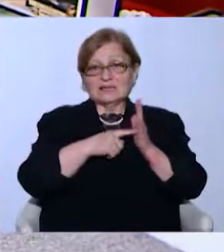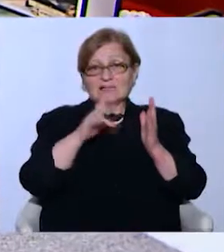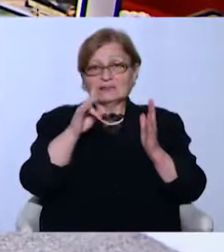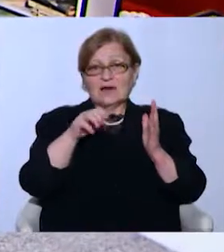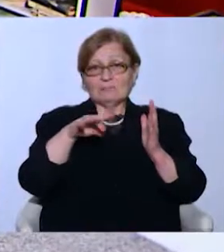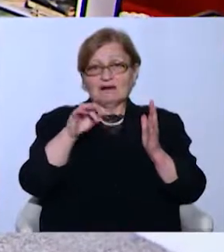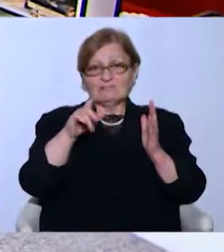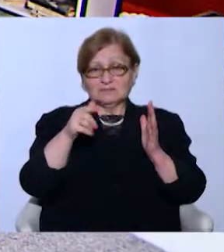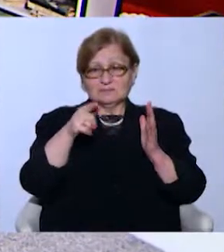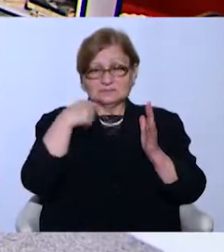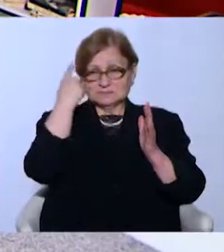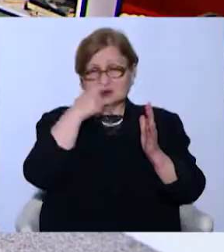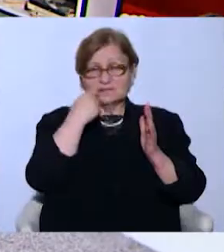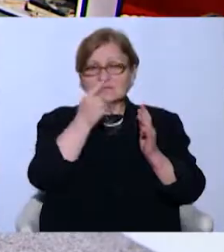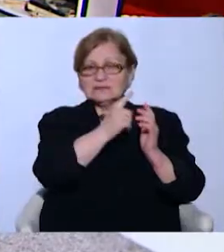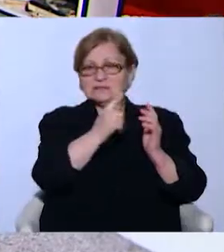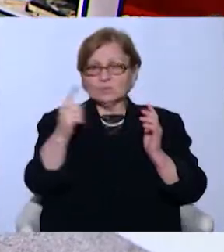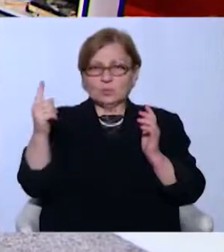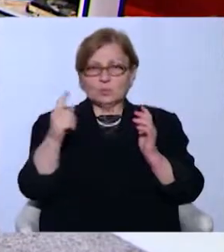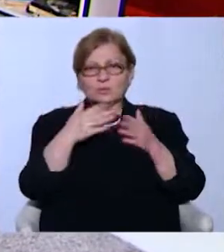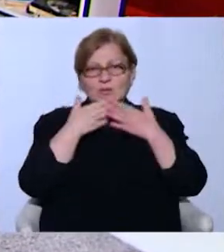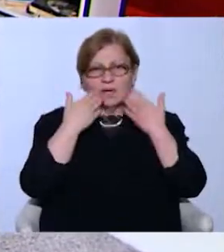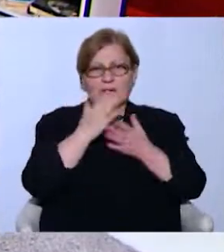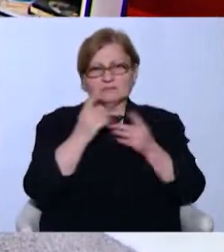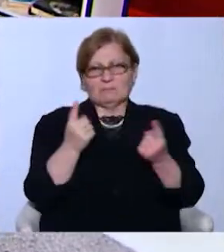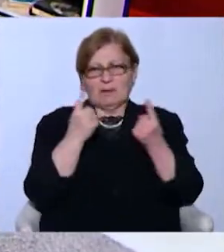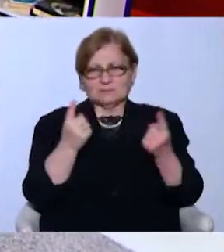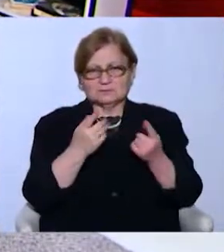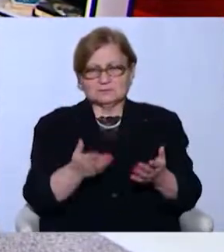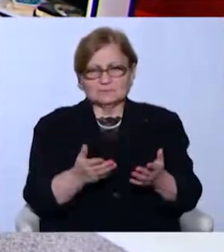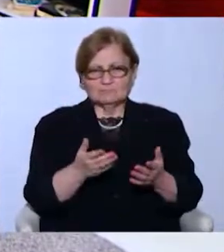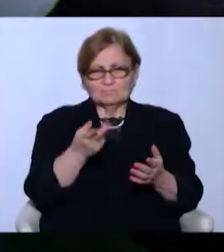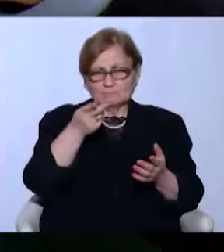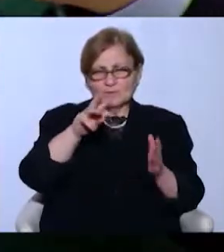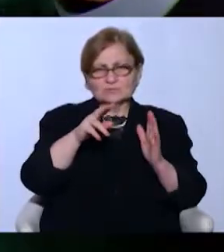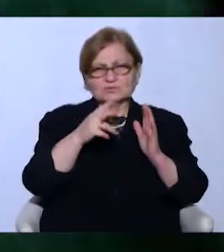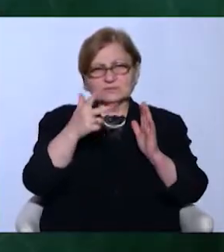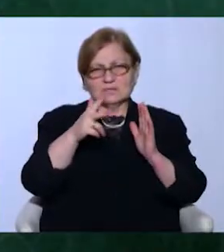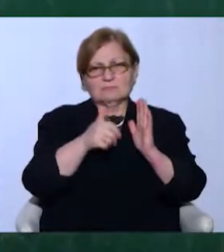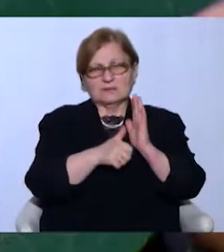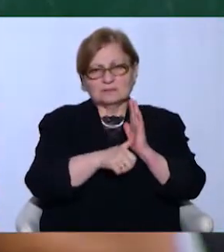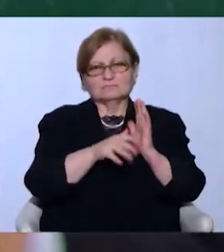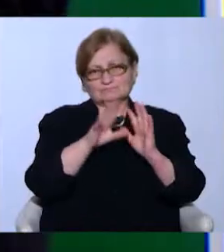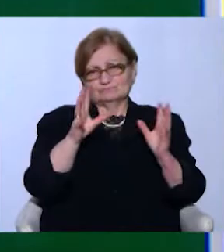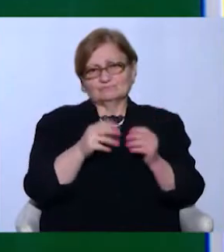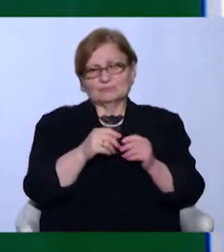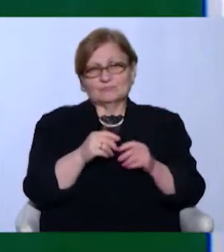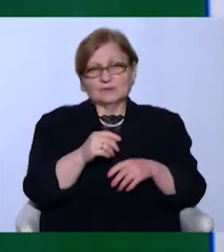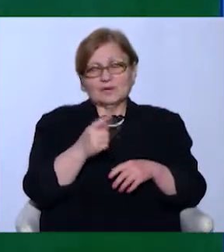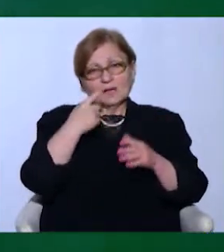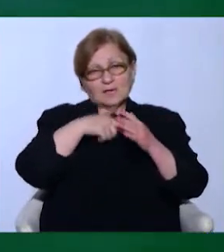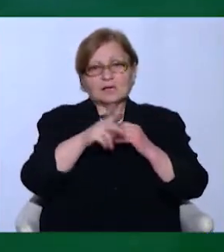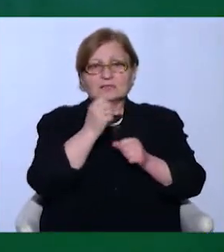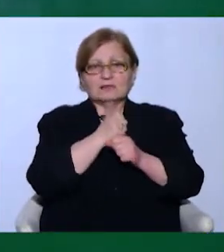სადაც თითოეული თანამამრავლე არის მარტივი და მართლაც ესეა. 2 ჯერ 3 6, 6 ჯერ კი ბატონო,